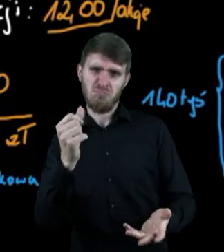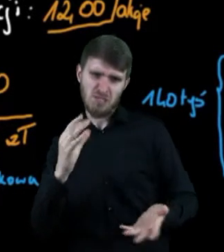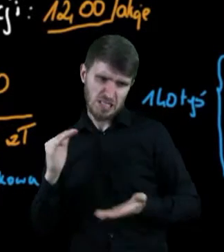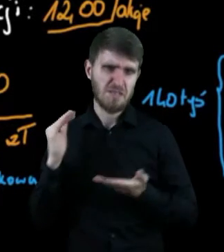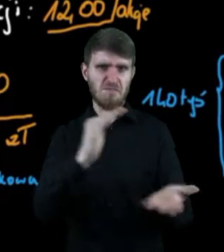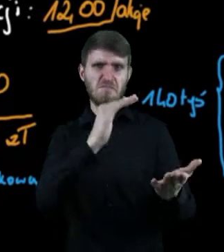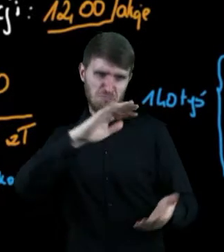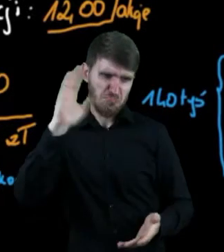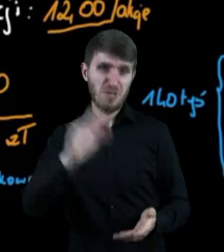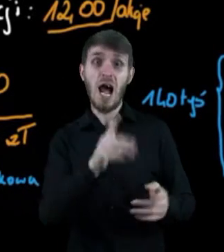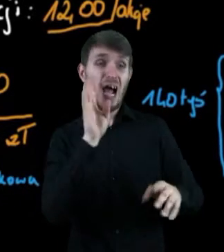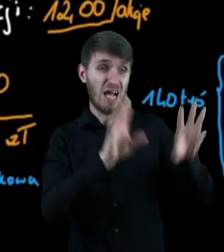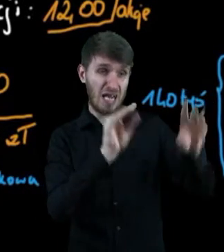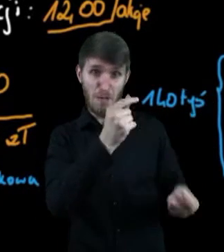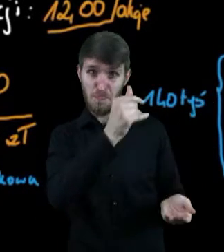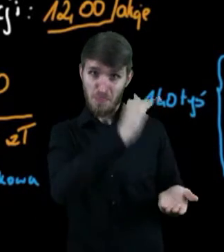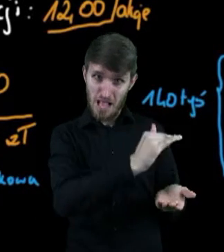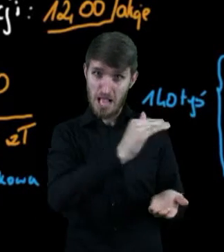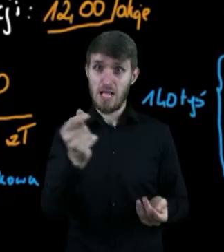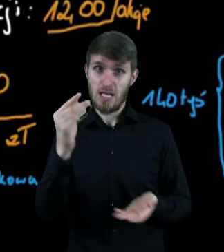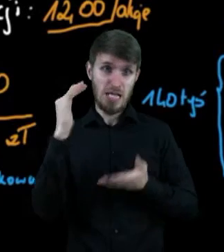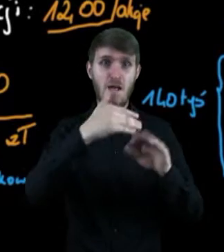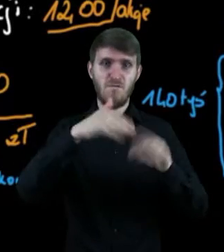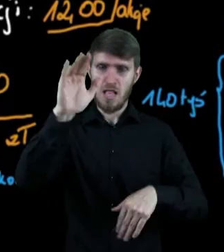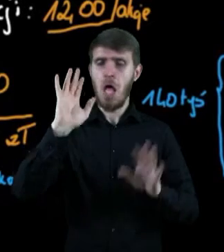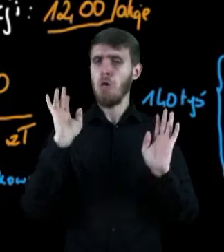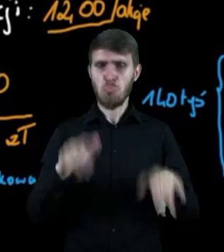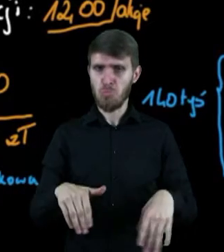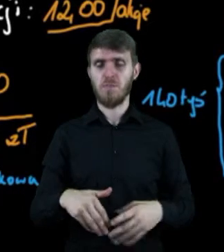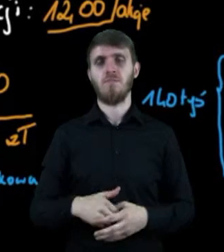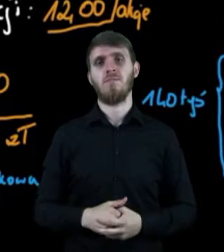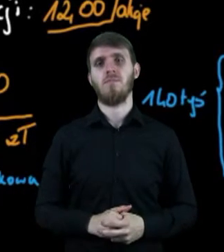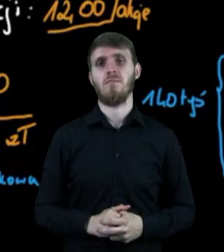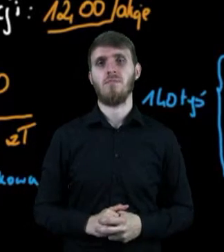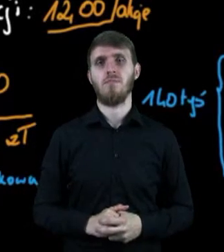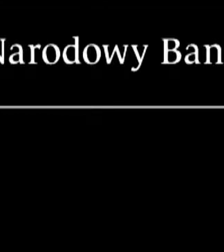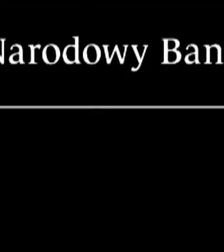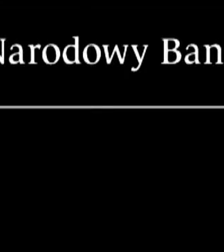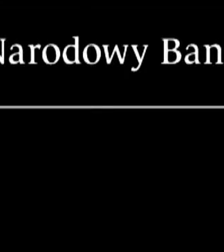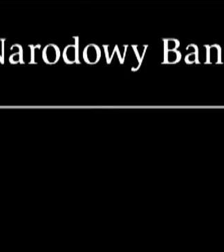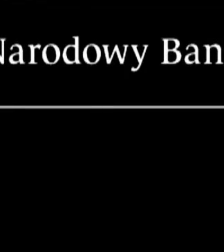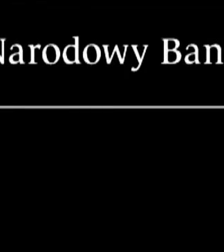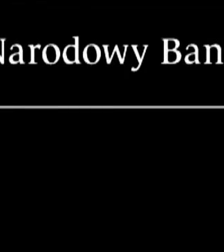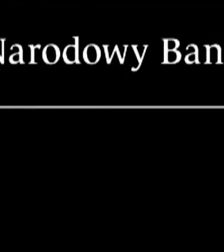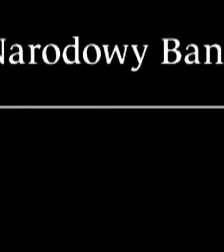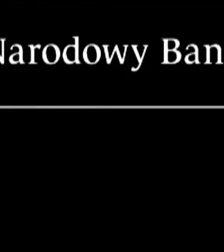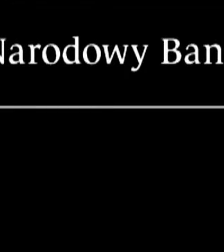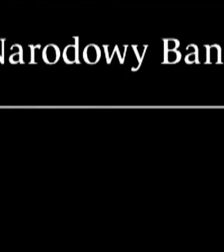inwestorzy są gotowi zapłacić więcej niż tylko to, co jest zawarte w bilansie.